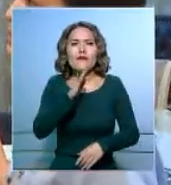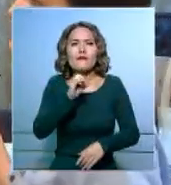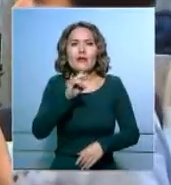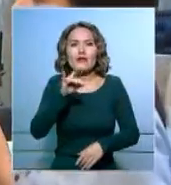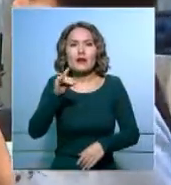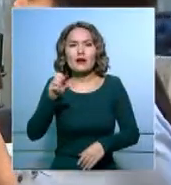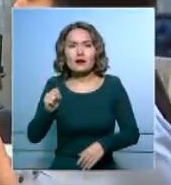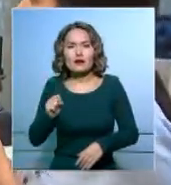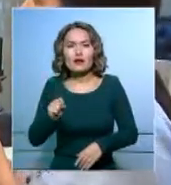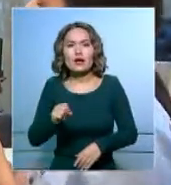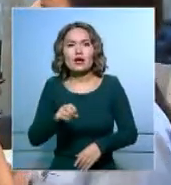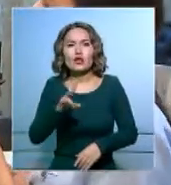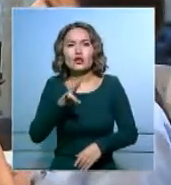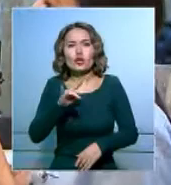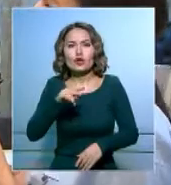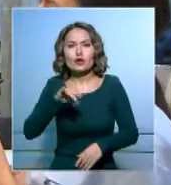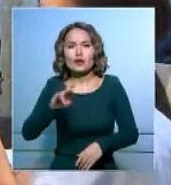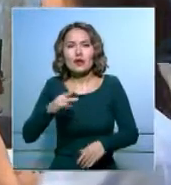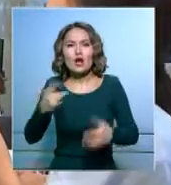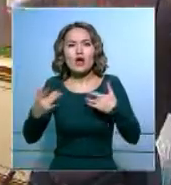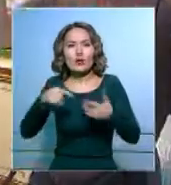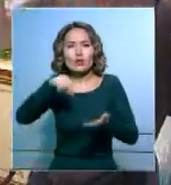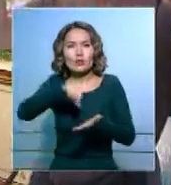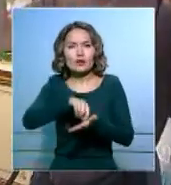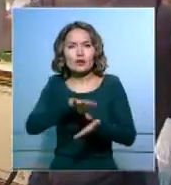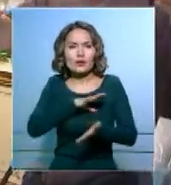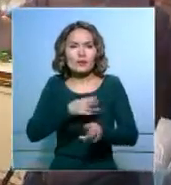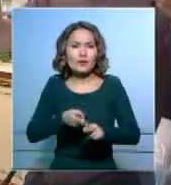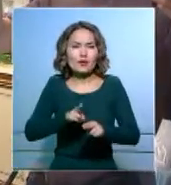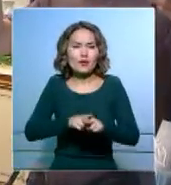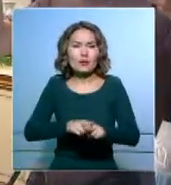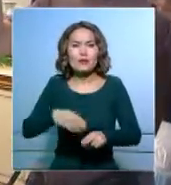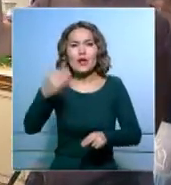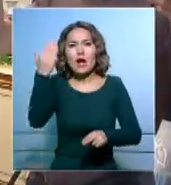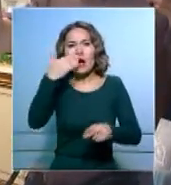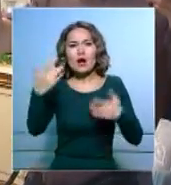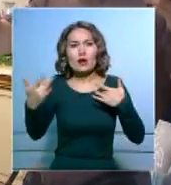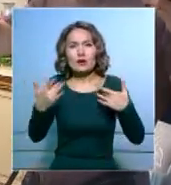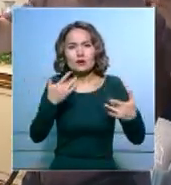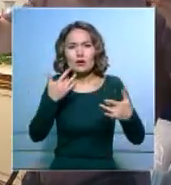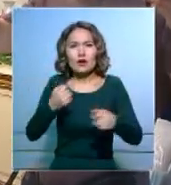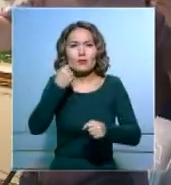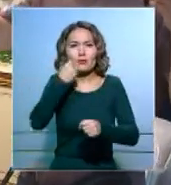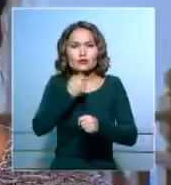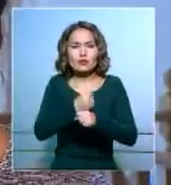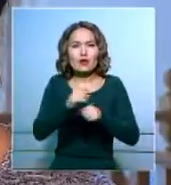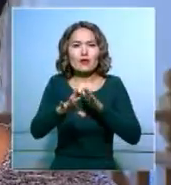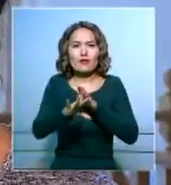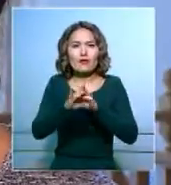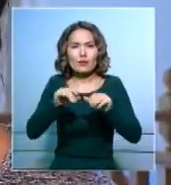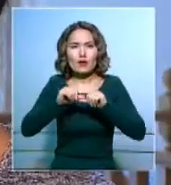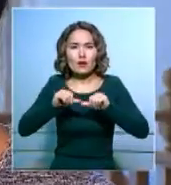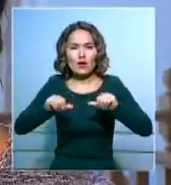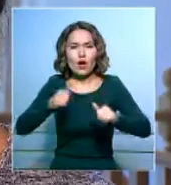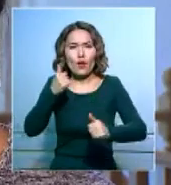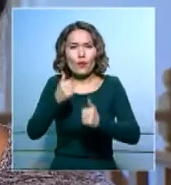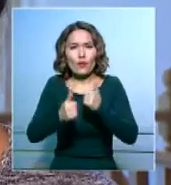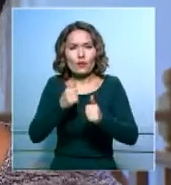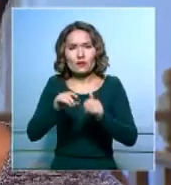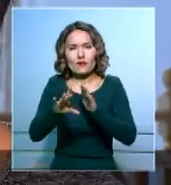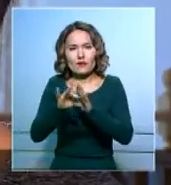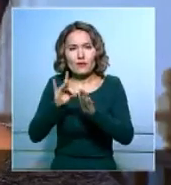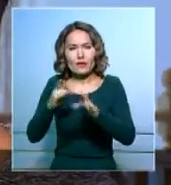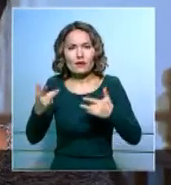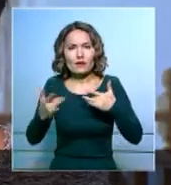Төреханов сынды актерлар ойнайды. Шығармашылық топ өкілдерінің айтуынша, актерлік құрам қатал сыннан өткен. Өте қатты талған